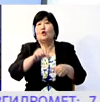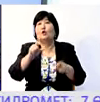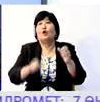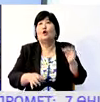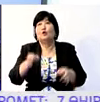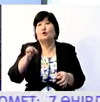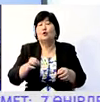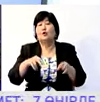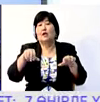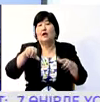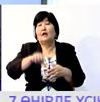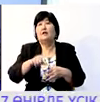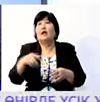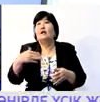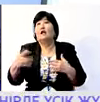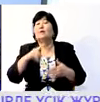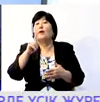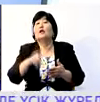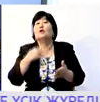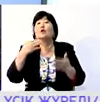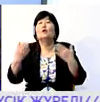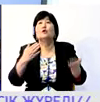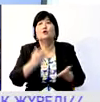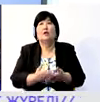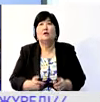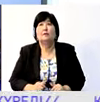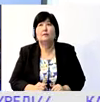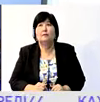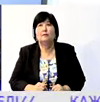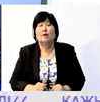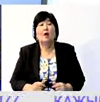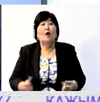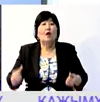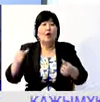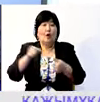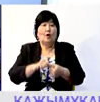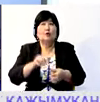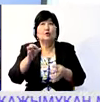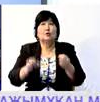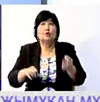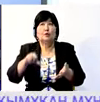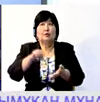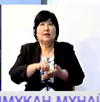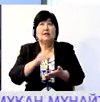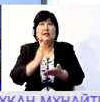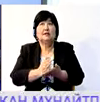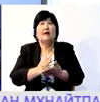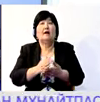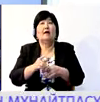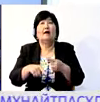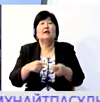қатысы тарапқа қоңырау шалады ғой. Осылайдан сот процесіне қатысып